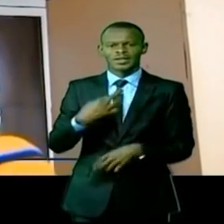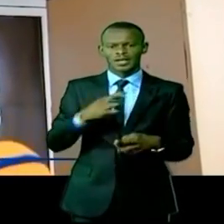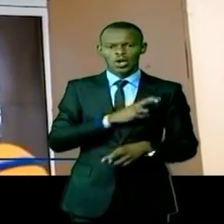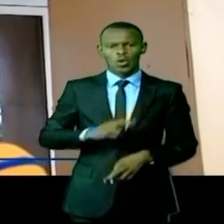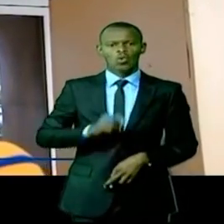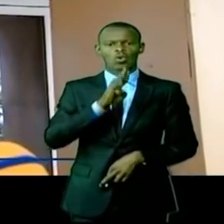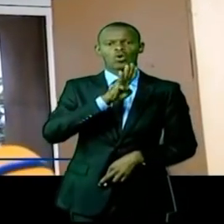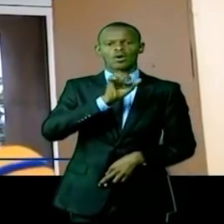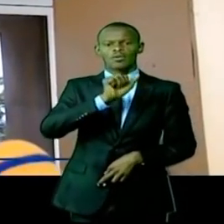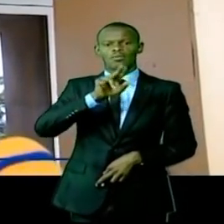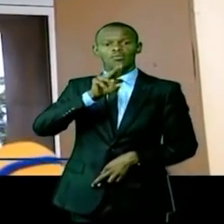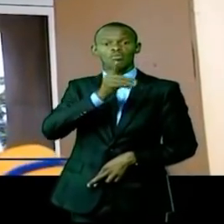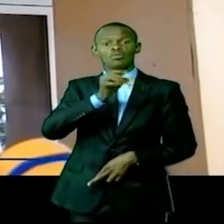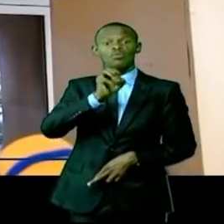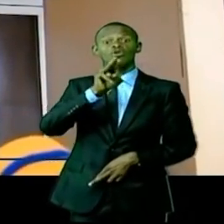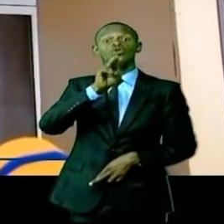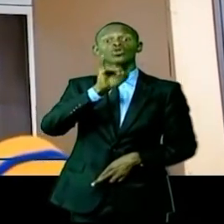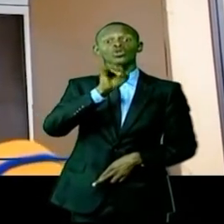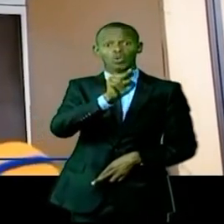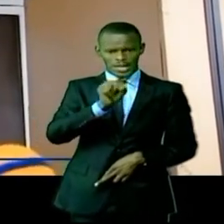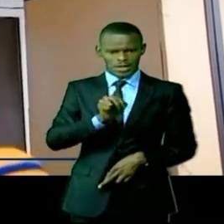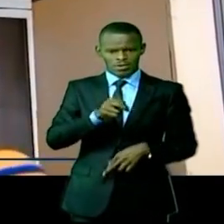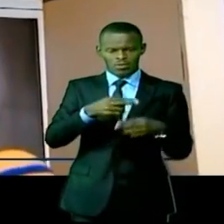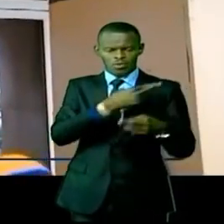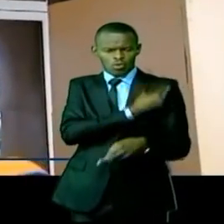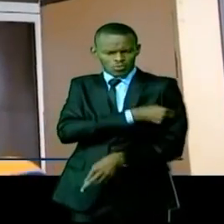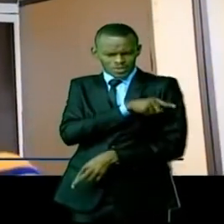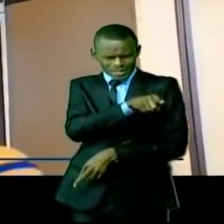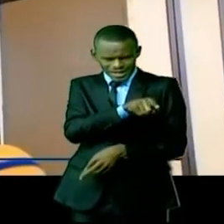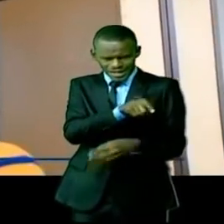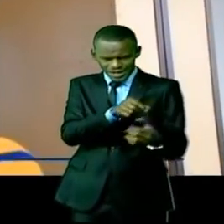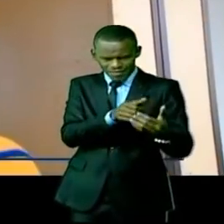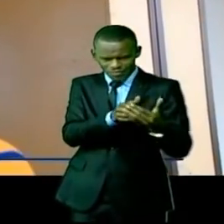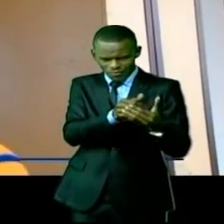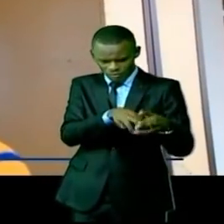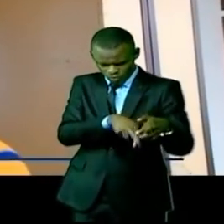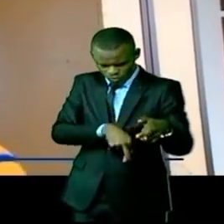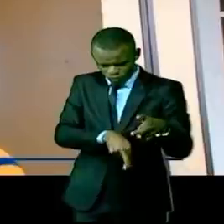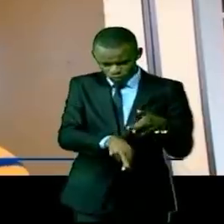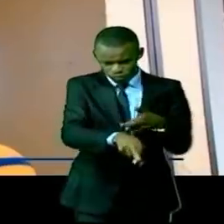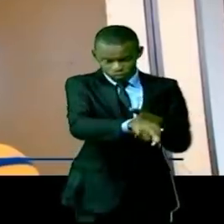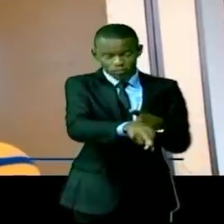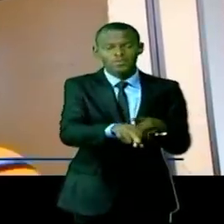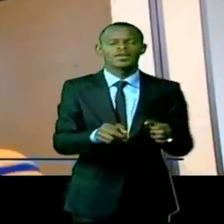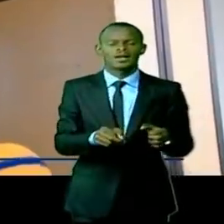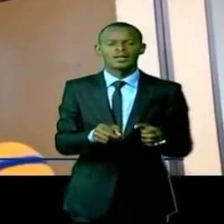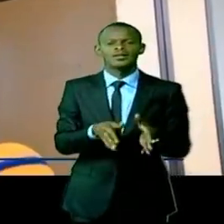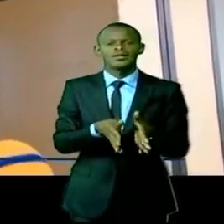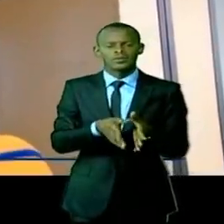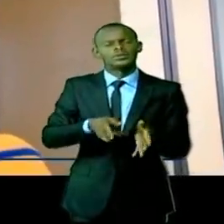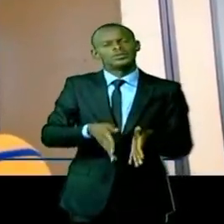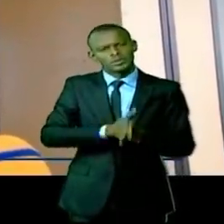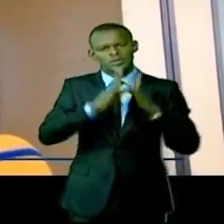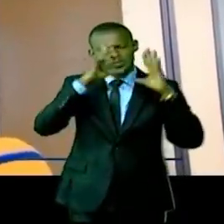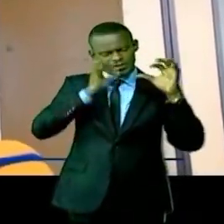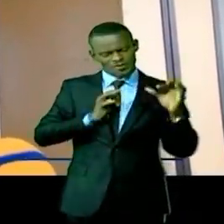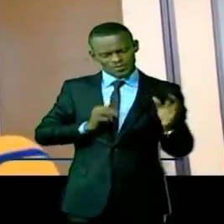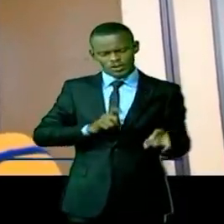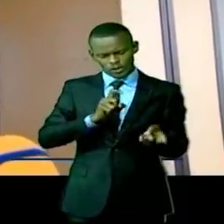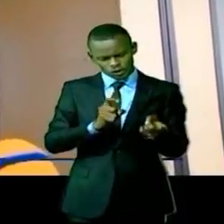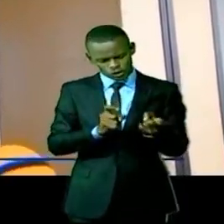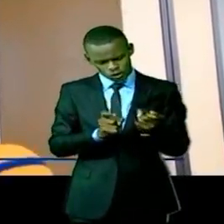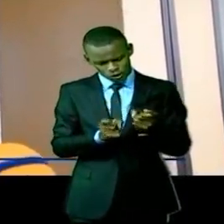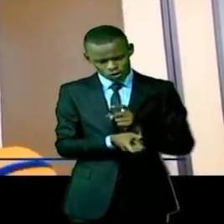par sa réaction. Il était vraiment très très étonné des efforts qui se faisaient